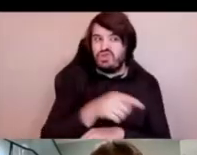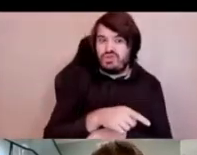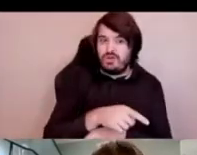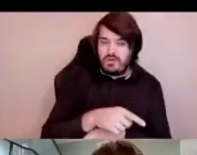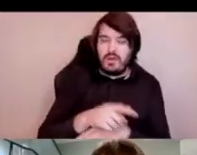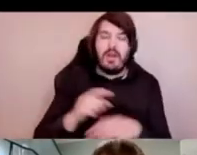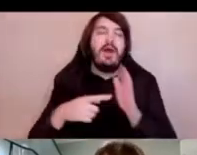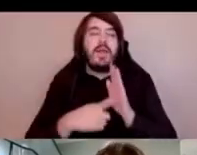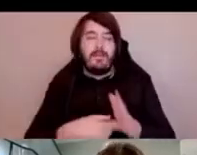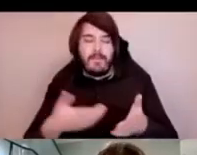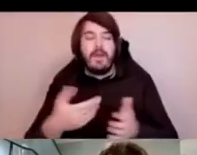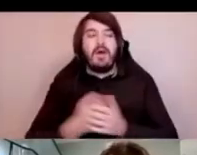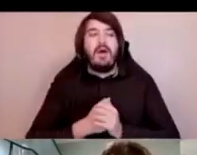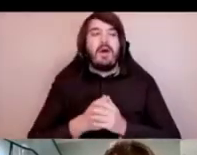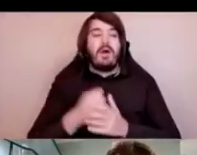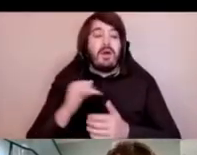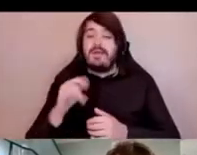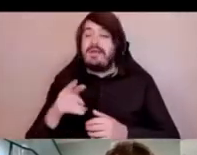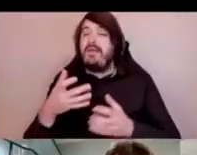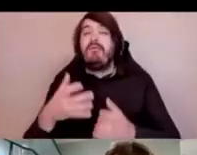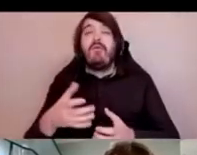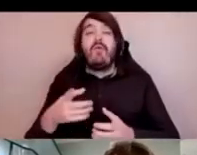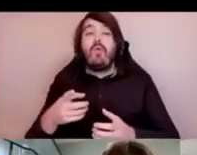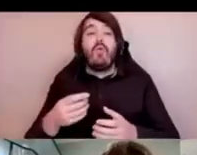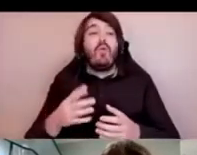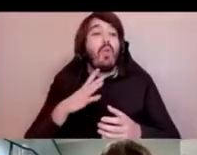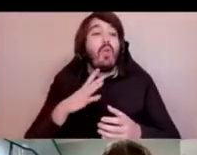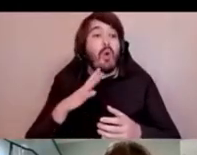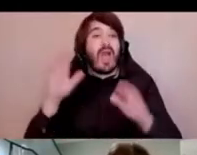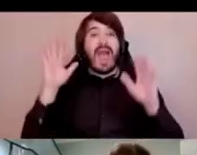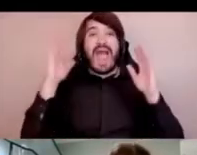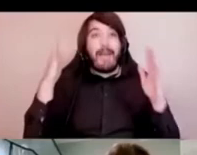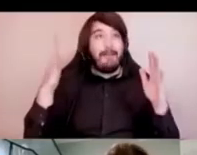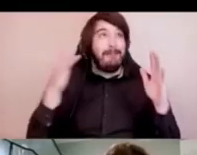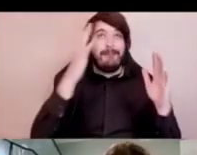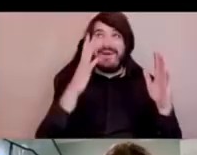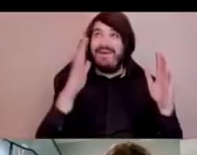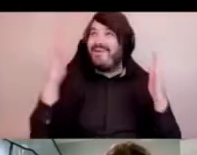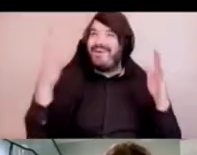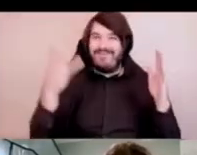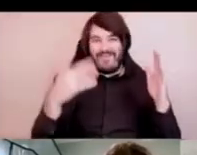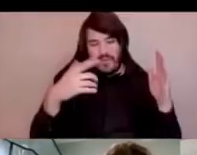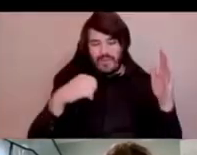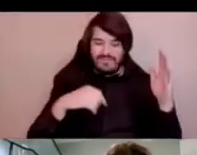Donc, par exemple, si vous vivez en quelque part où est-ce qu'il y a des arbres et que vous voulez faire un